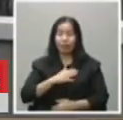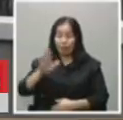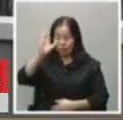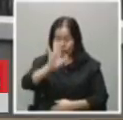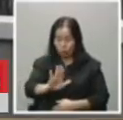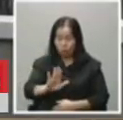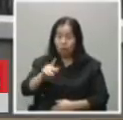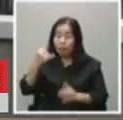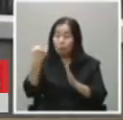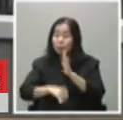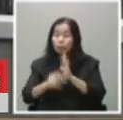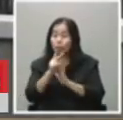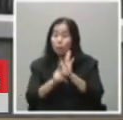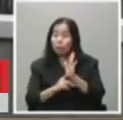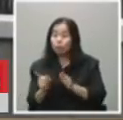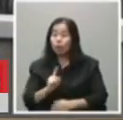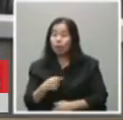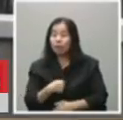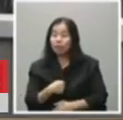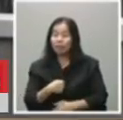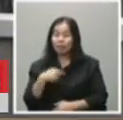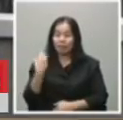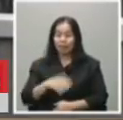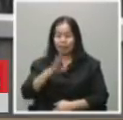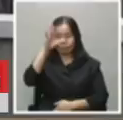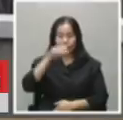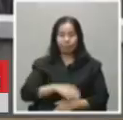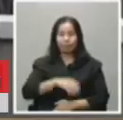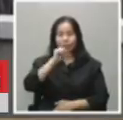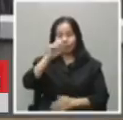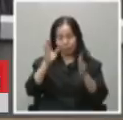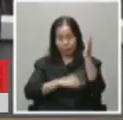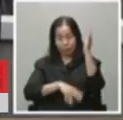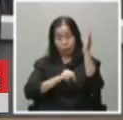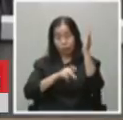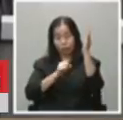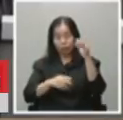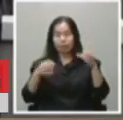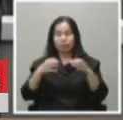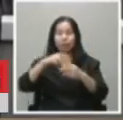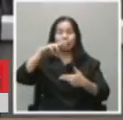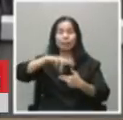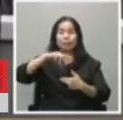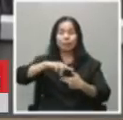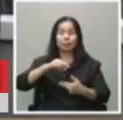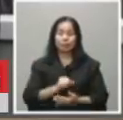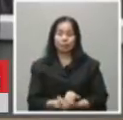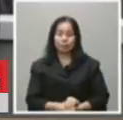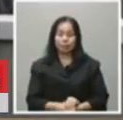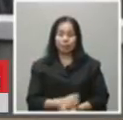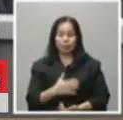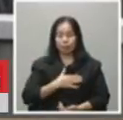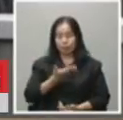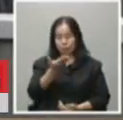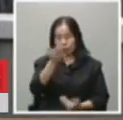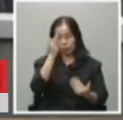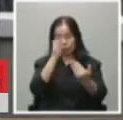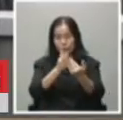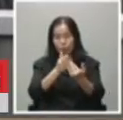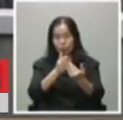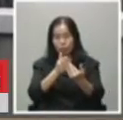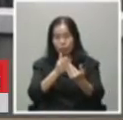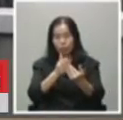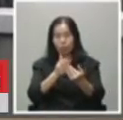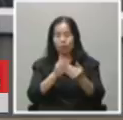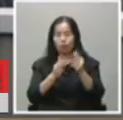ข้อบังคับข้อไหนครับ สมาชิกสภาผู้แทนราษฎรจังหวัดนครศรีธรรมราชพรรคพลังประชารัฐผมขอประท้วงตามข้อ9นะ